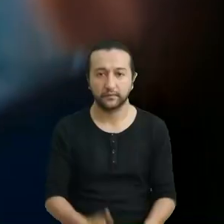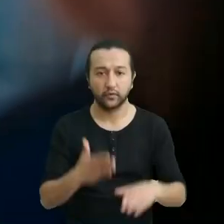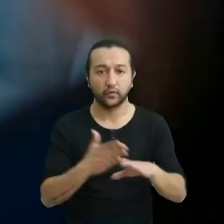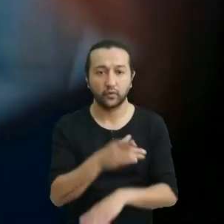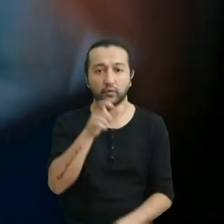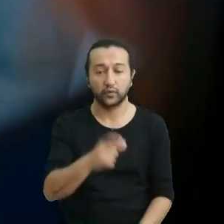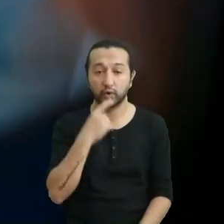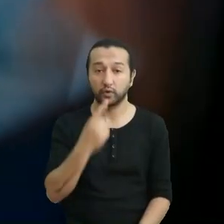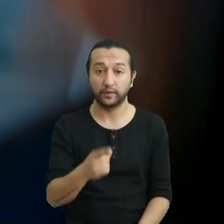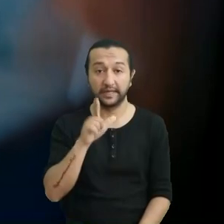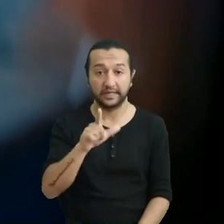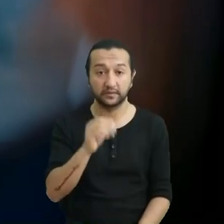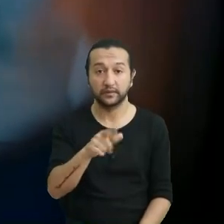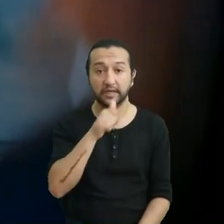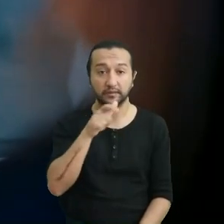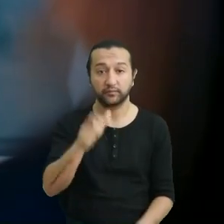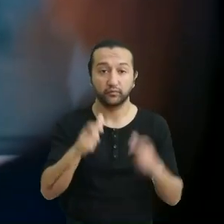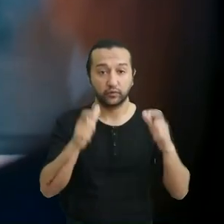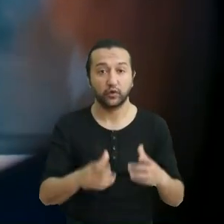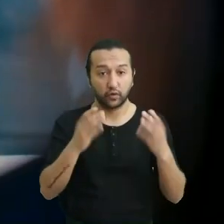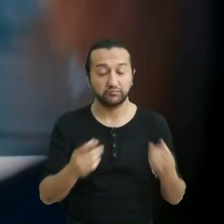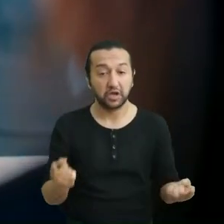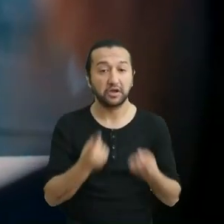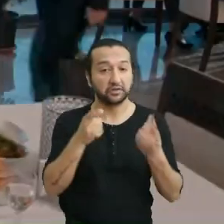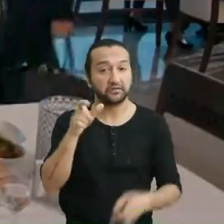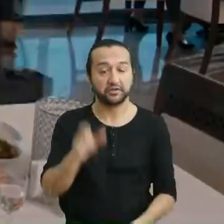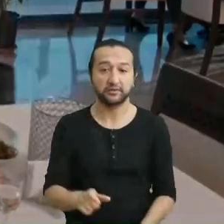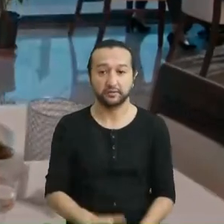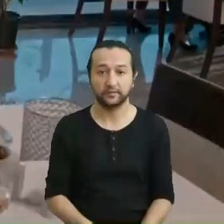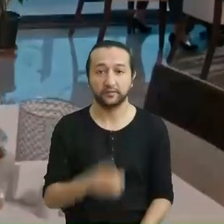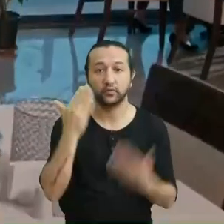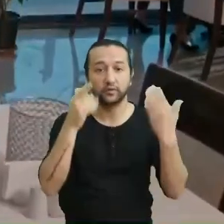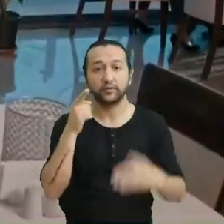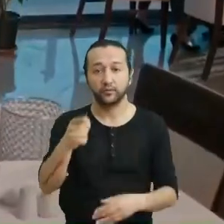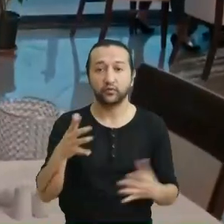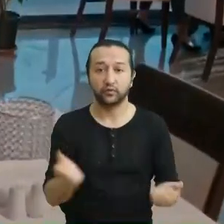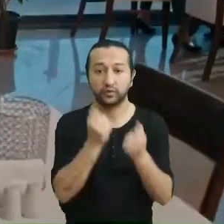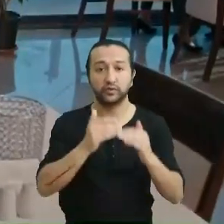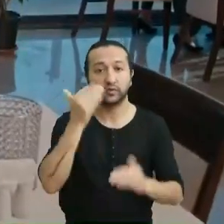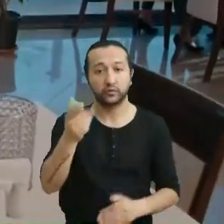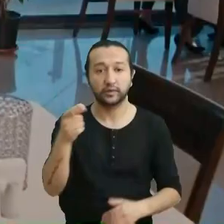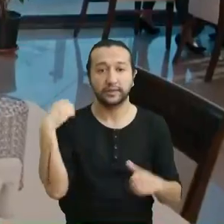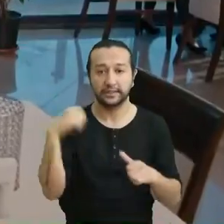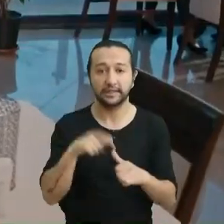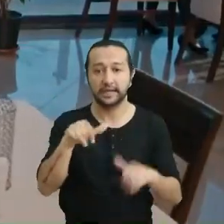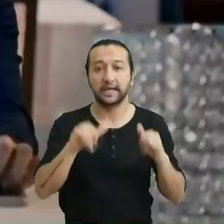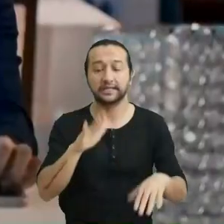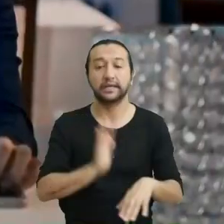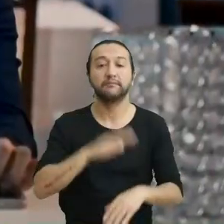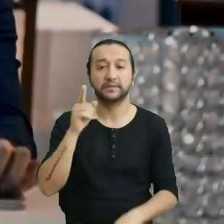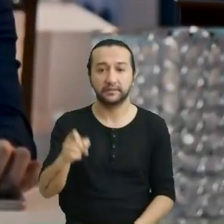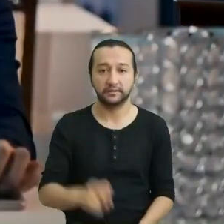Doğrusunu söylemek gerekirse bu adamın buralarda olması bile hayret verici. Umarım bu kurtarılıştan sonra bir daha böyle şeylere